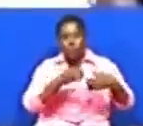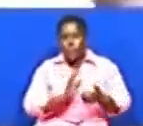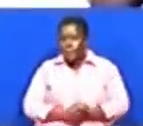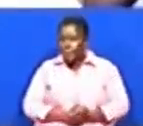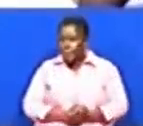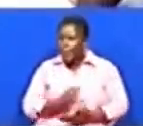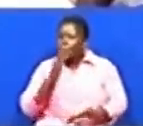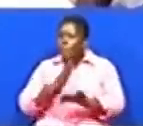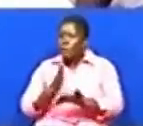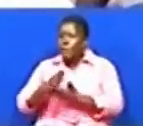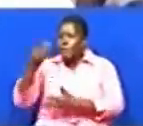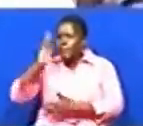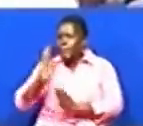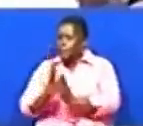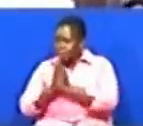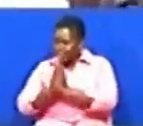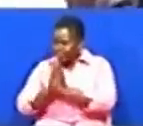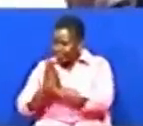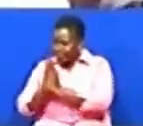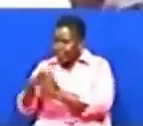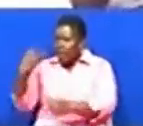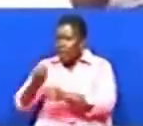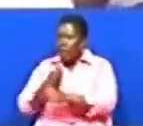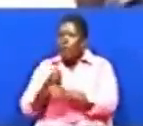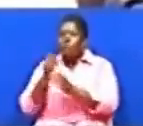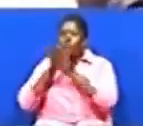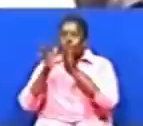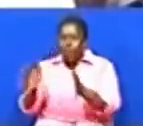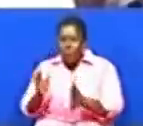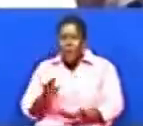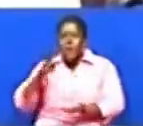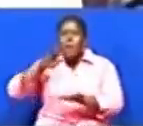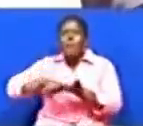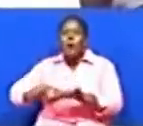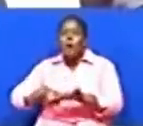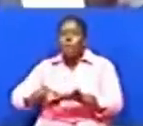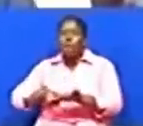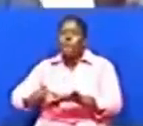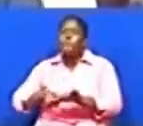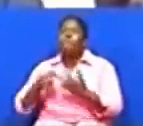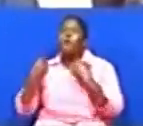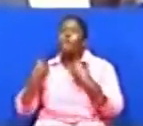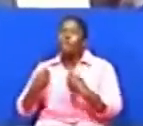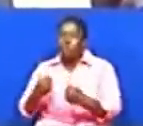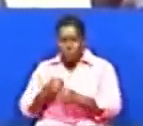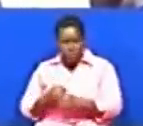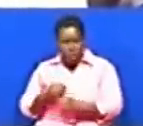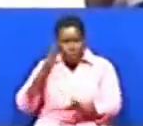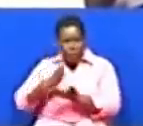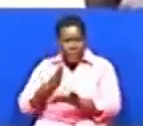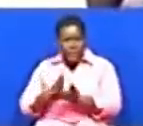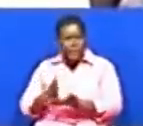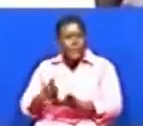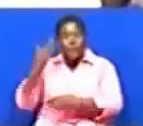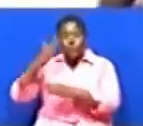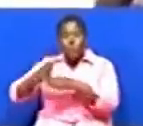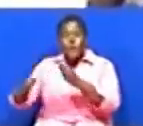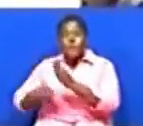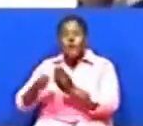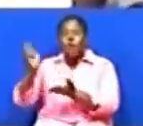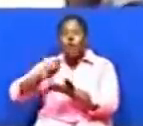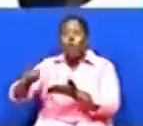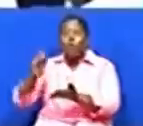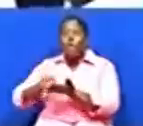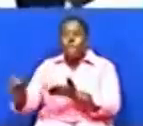jijini hapa. Sasa tuchukue fursa hii kuishukuru serikali kwa kazi kubwa na maamuzi makubwa mazuri ya kuamua Tume ya